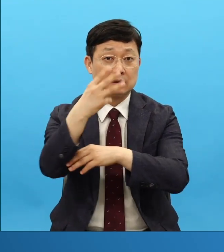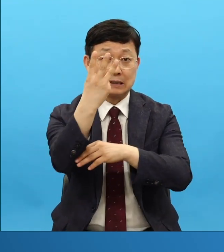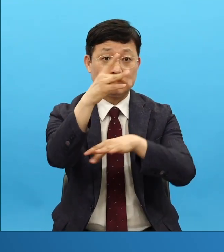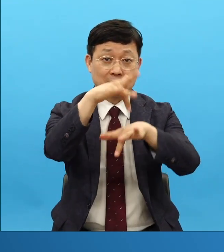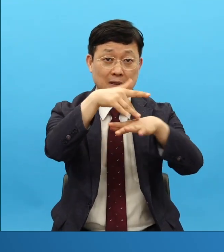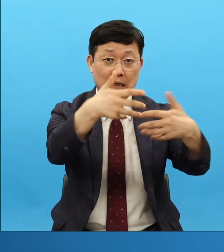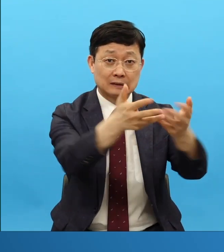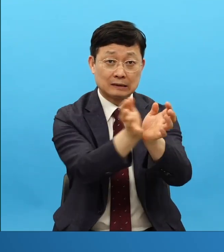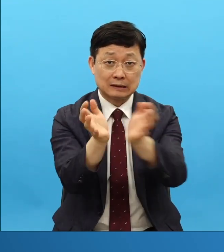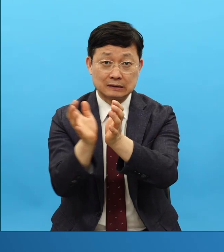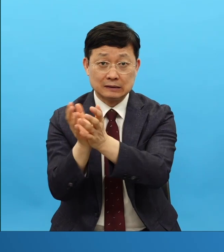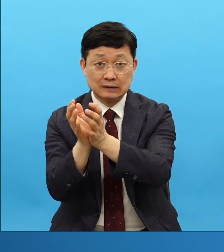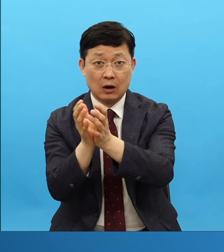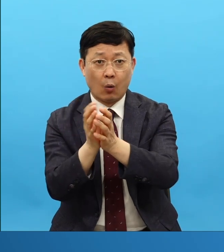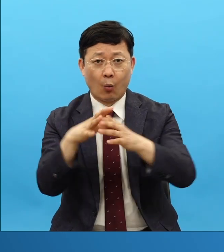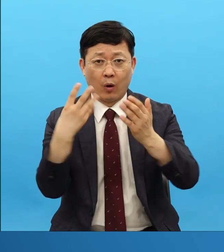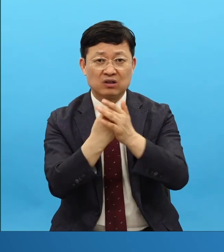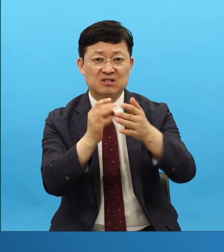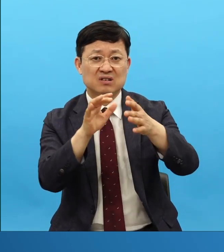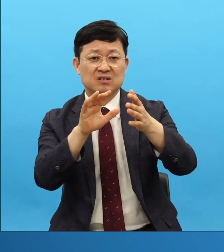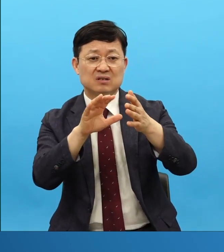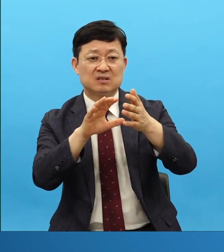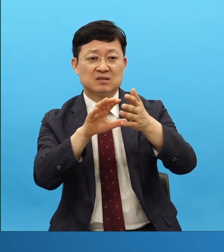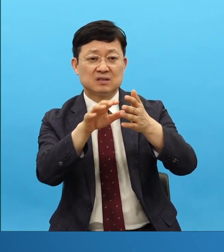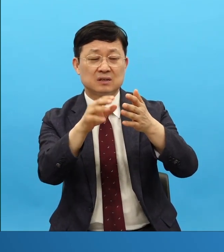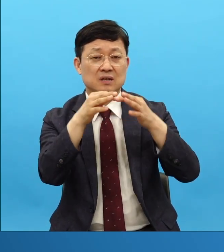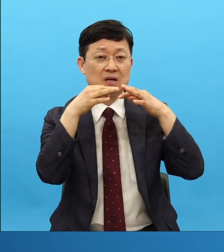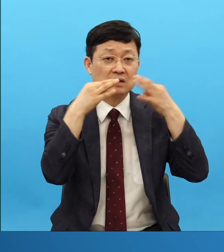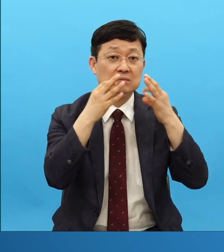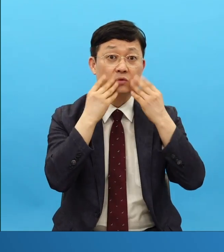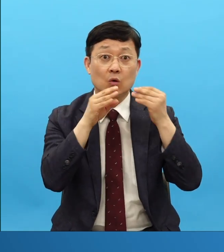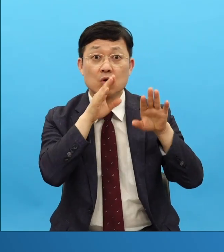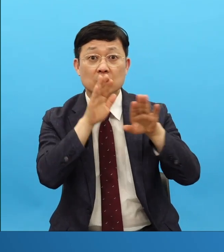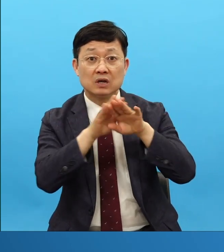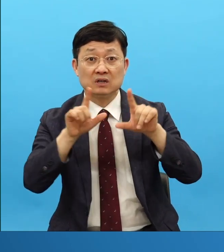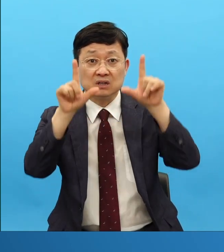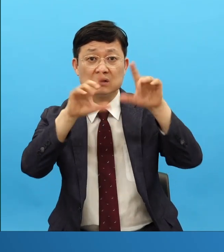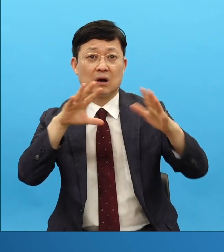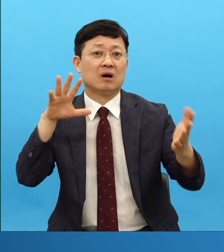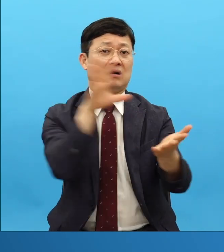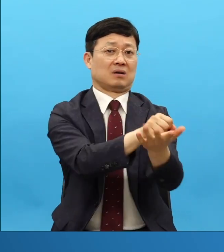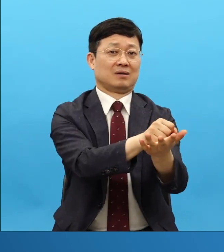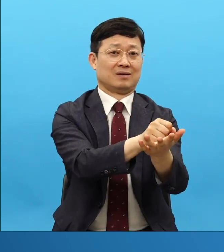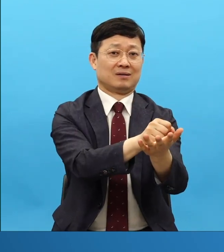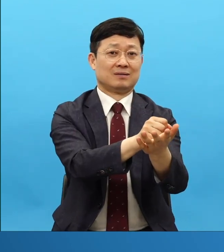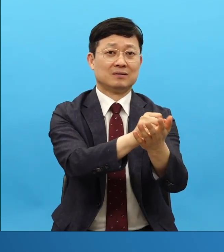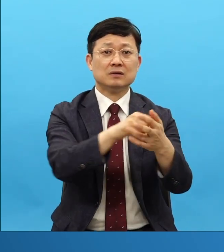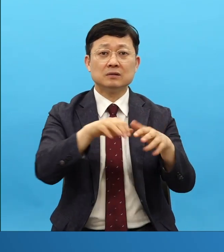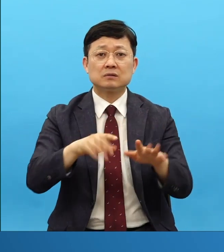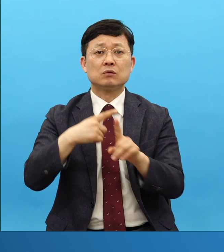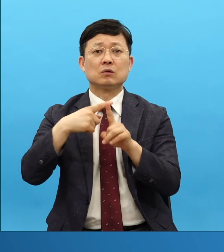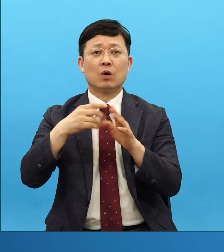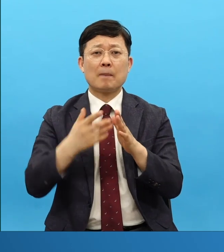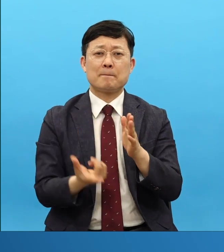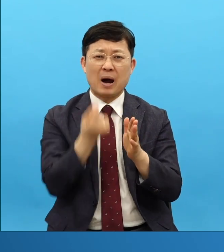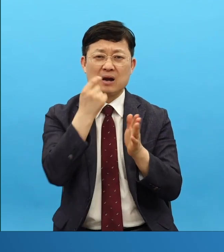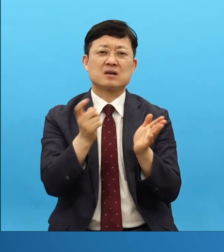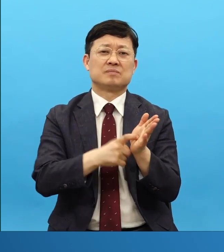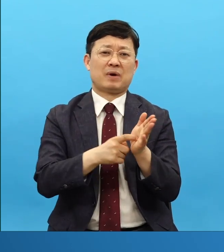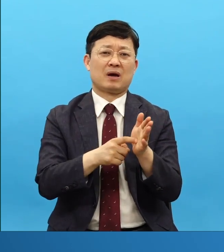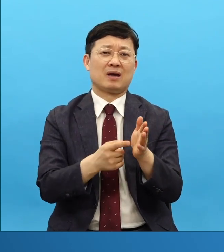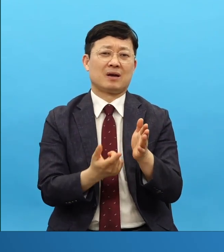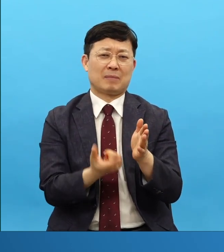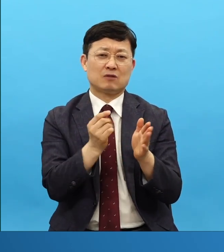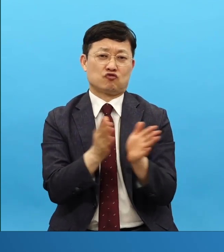3단체가 완전히 이 시대를 열었습니다. So in America, three organizations completely opened this age. 이렇게 해야 돼요. We must do this. 그래서 금요일